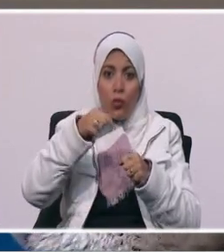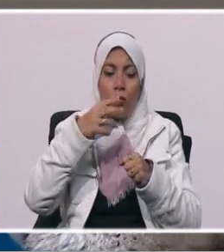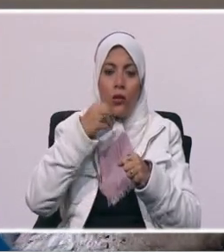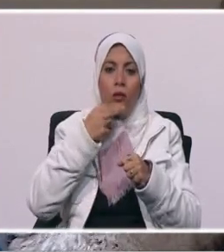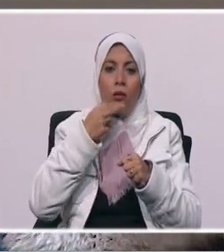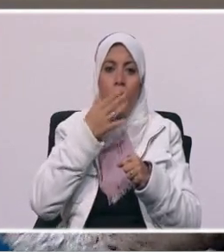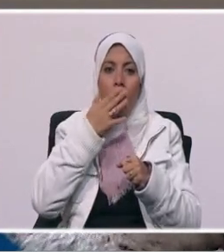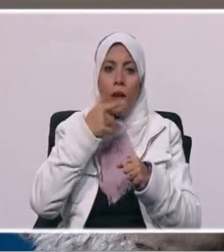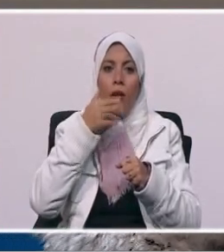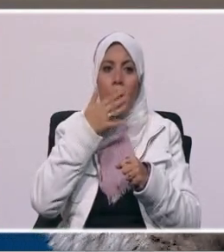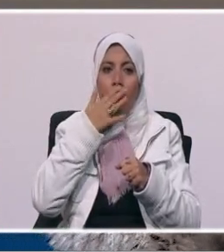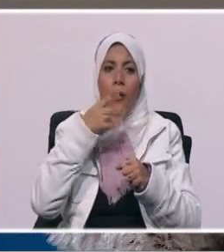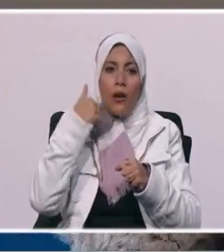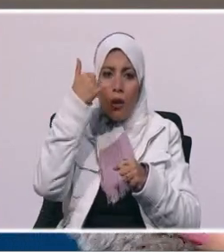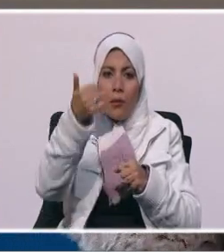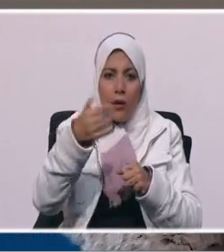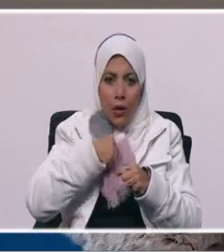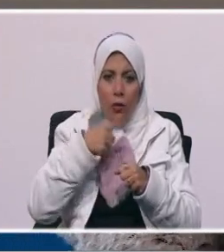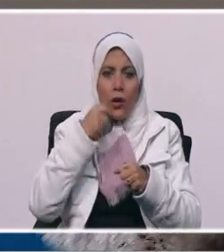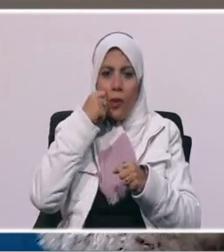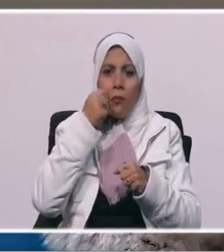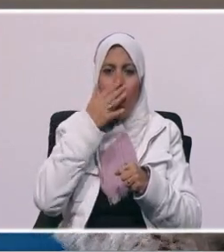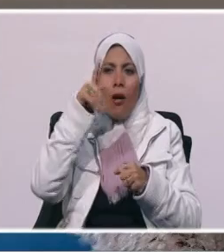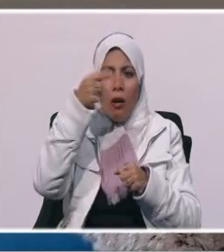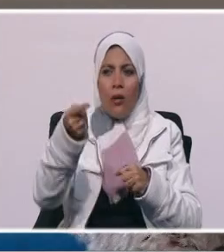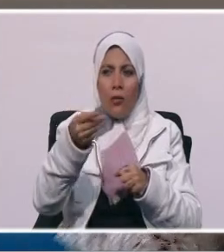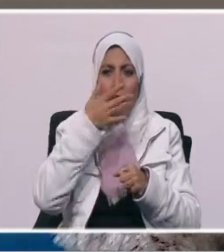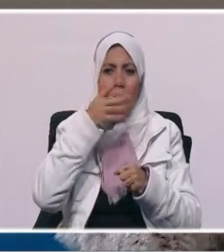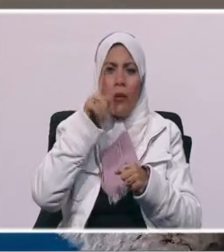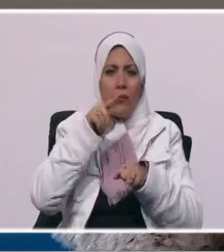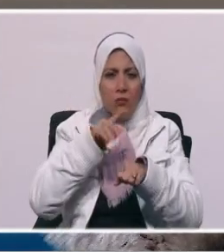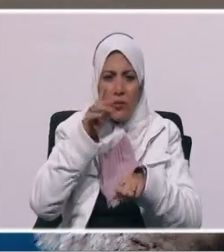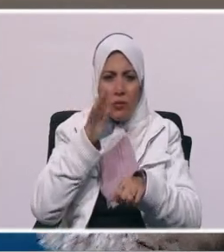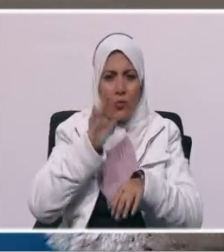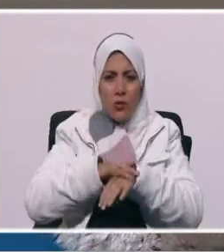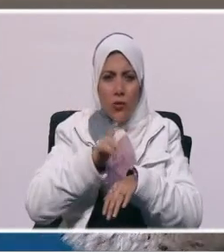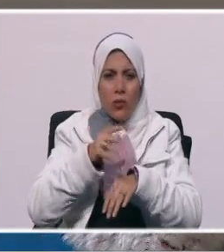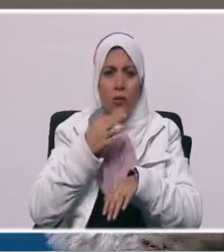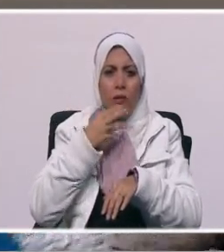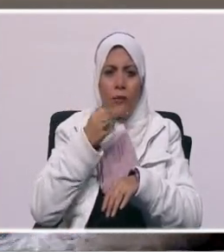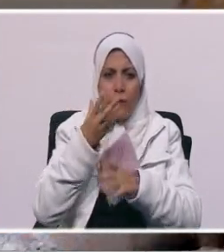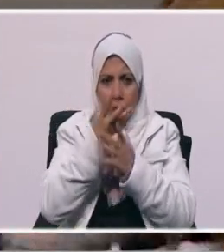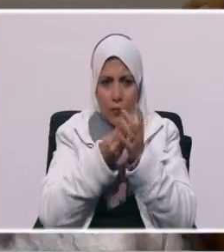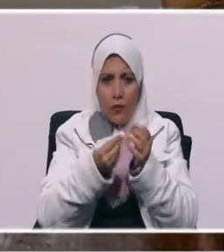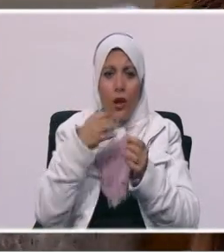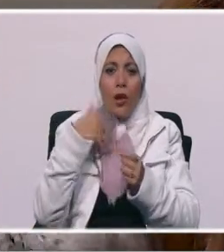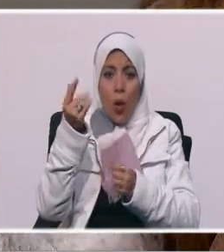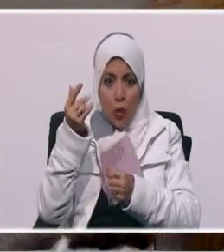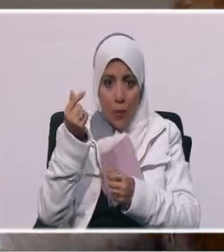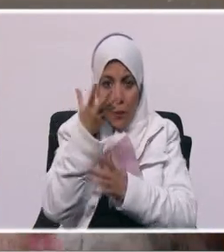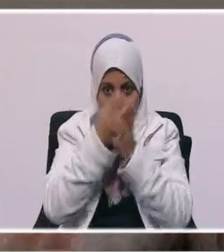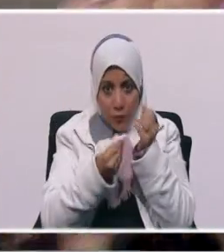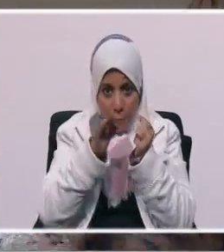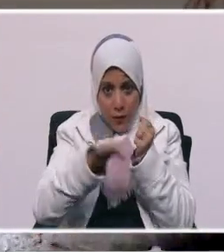لي فيه كلمه عيب، ولا حد اشتكى لي منه على مدى لغايه الاجيال اللي هم ولاد اخويا دلوقتي، عارف يعني مش اصدقائه